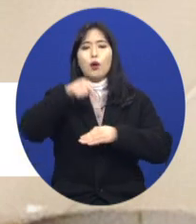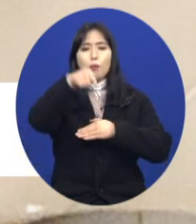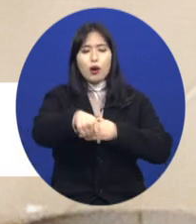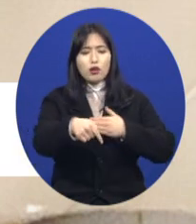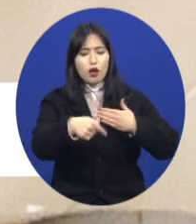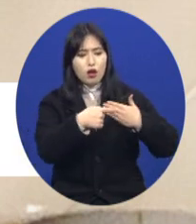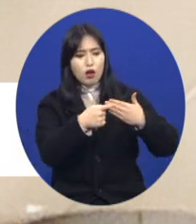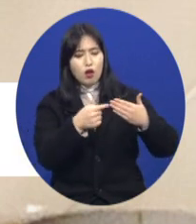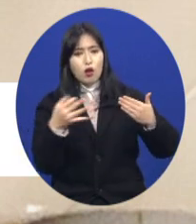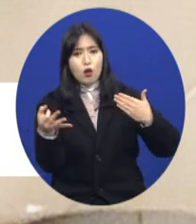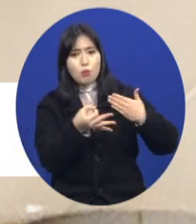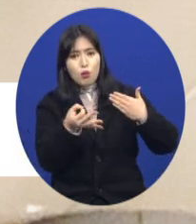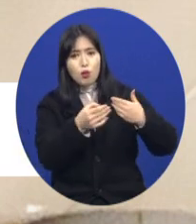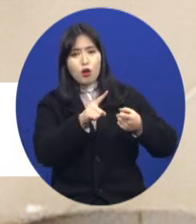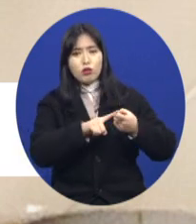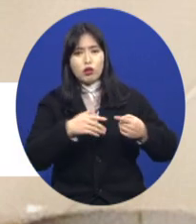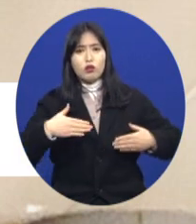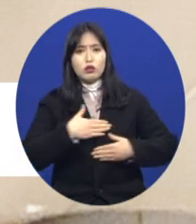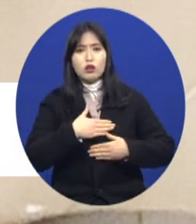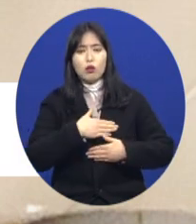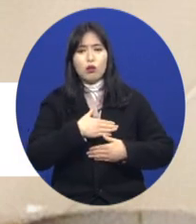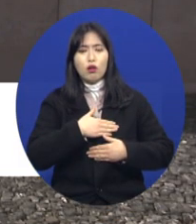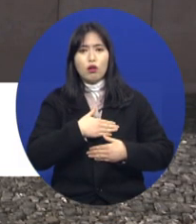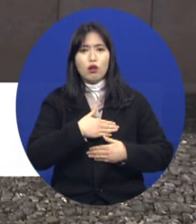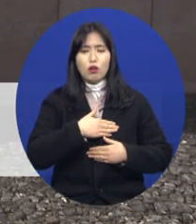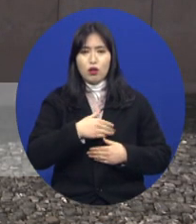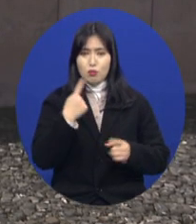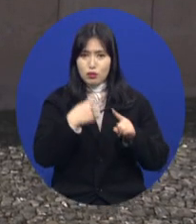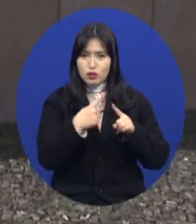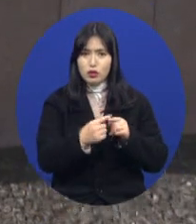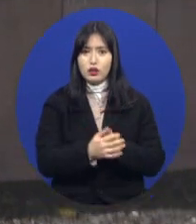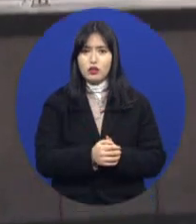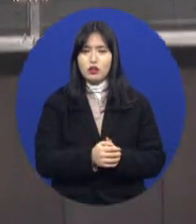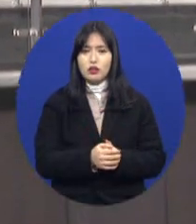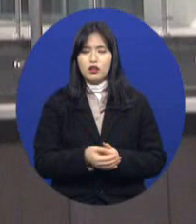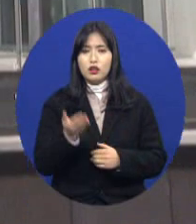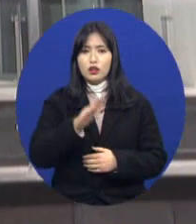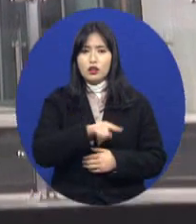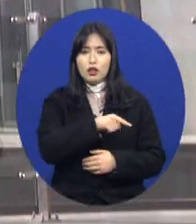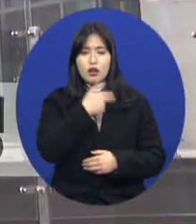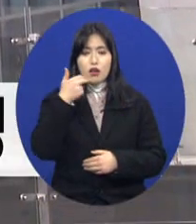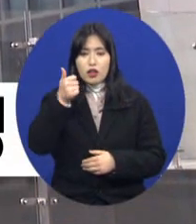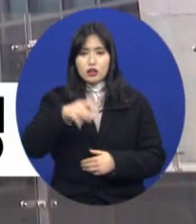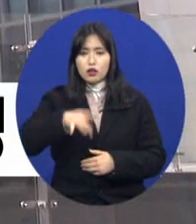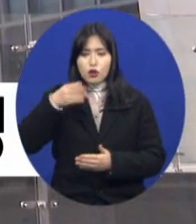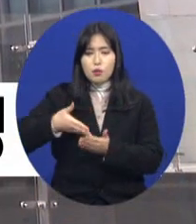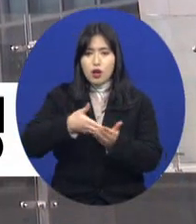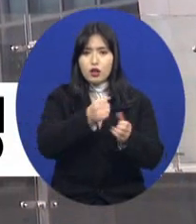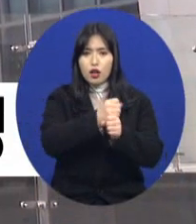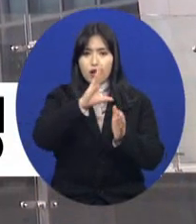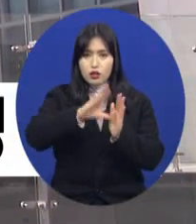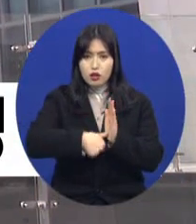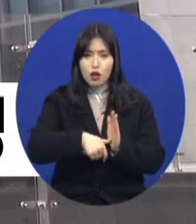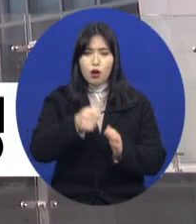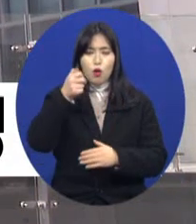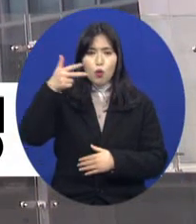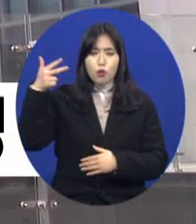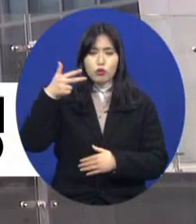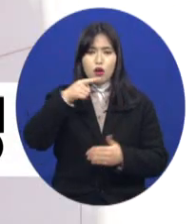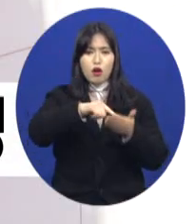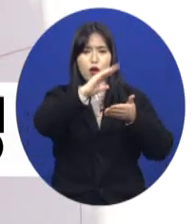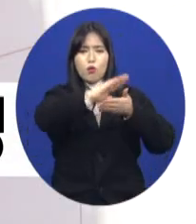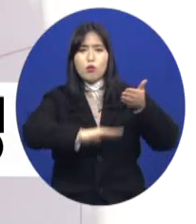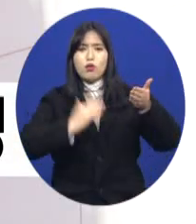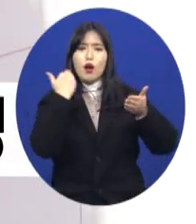아 아 하 신 차라고 싶잖아요 그런데 a 씨가 처음 항의하자 호텔 측은 유리창이 미러 코팅이 돼